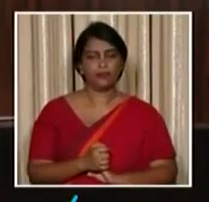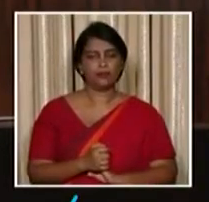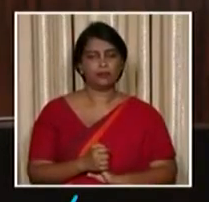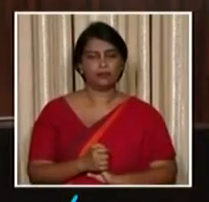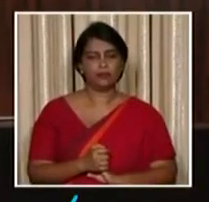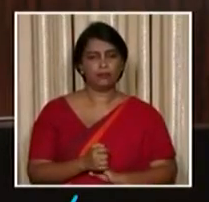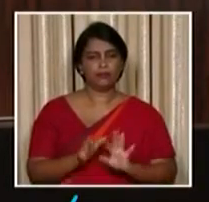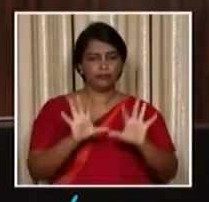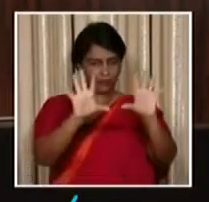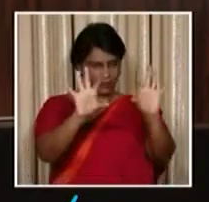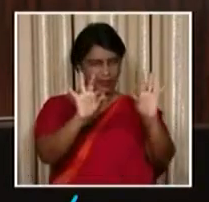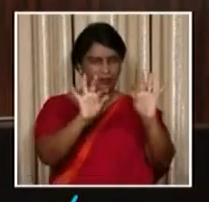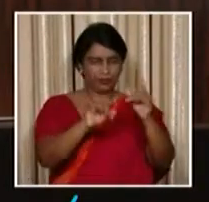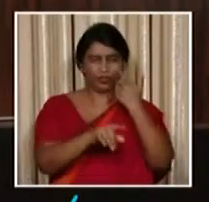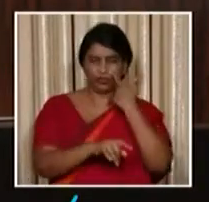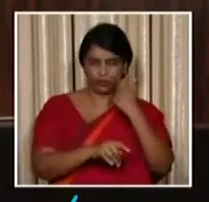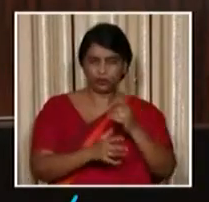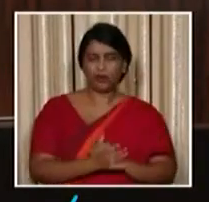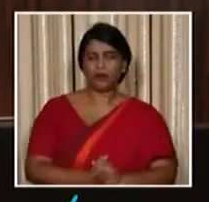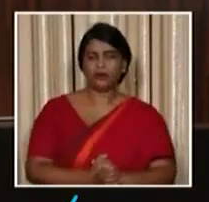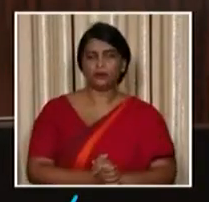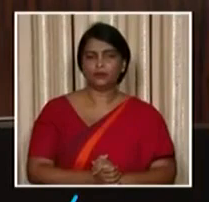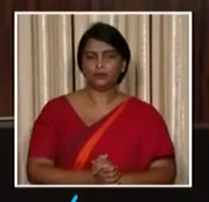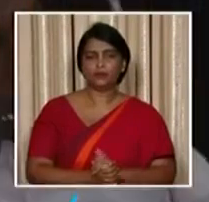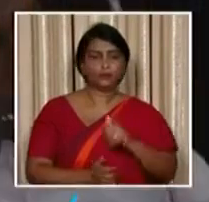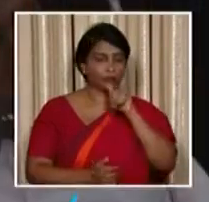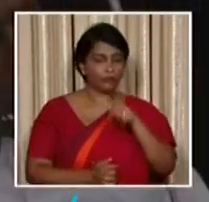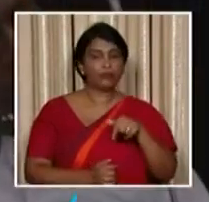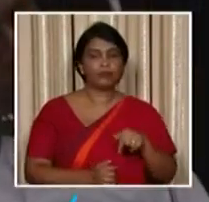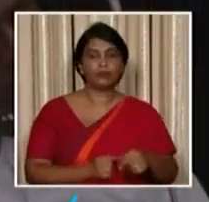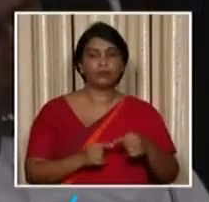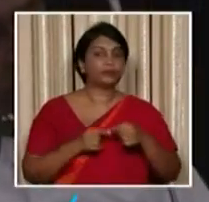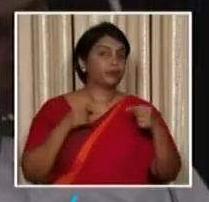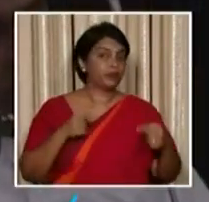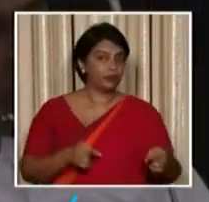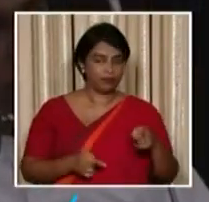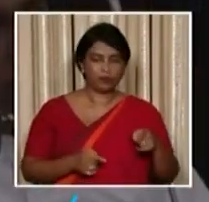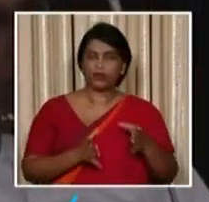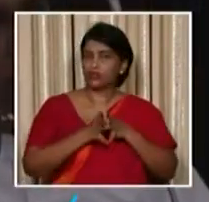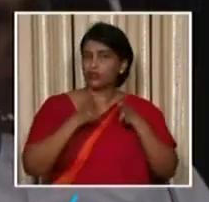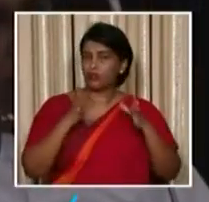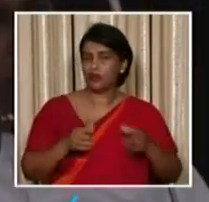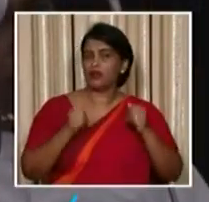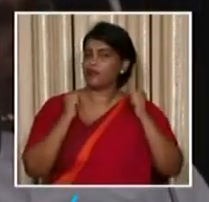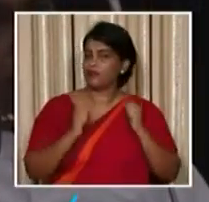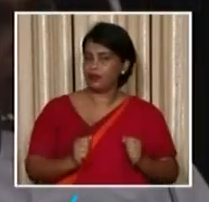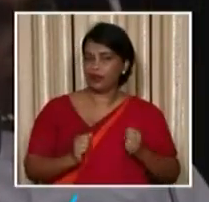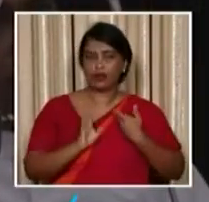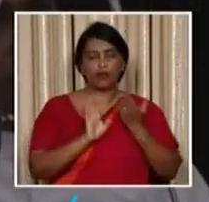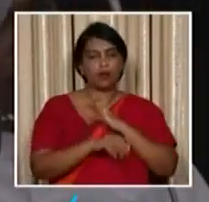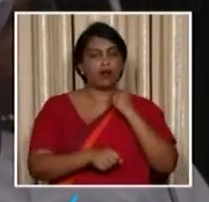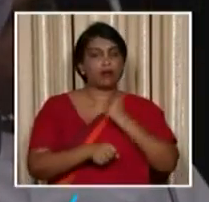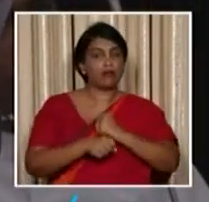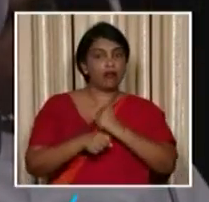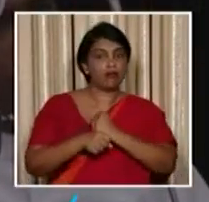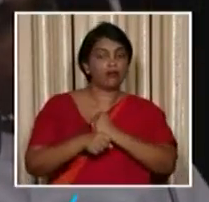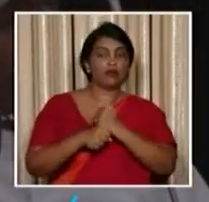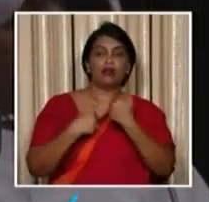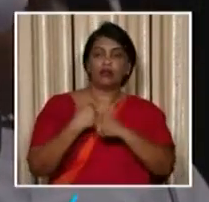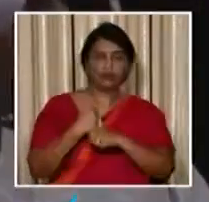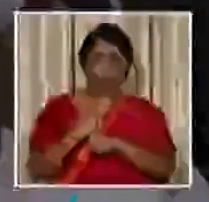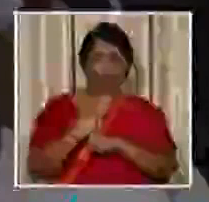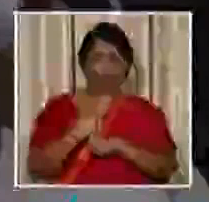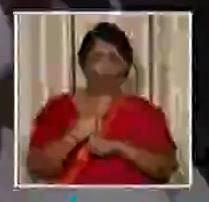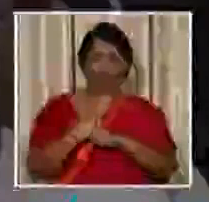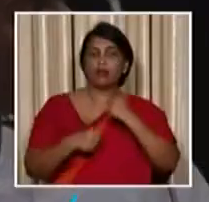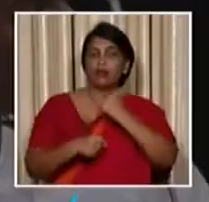නායකතුමා තප්පරයක් දෙන්න සමා වෙලා පුළුවන් නම්. දැන් ඇත්තටම දැන් මේ විපක්ෂයේ බොහෝ දෙනා වාඩි වෙලා ඉන්නේ පෞගේ ආණ්ඩුව නිර්මාණය කරලා. හරි බොහොම මට